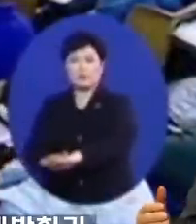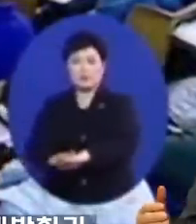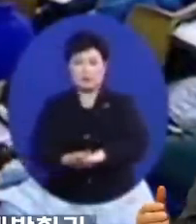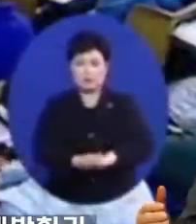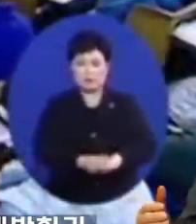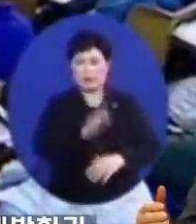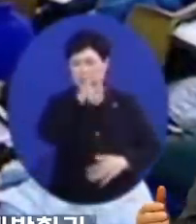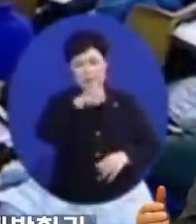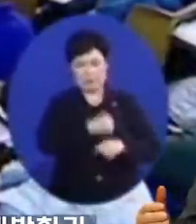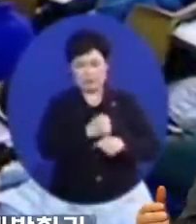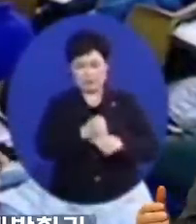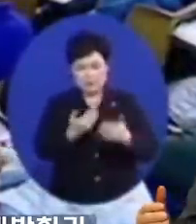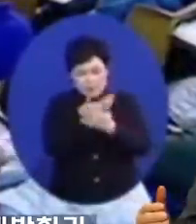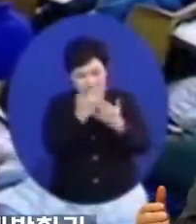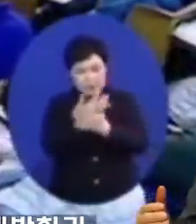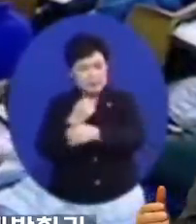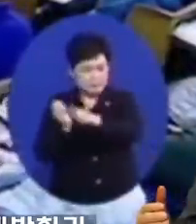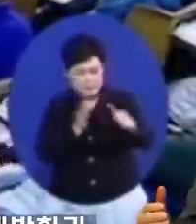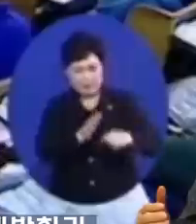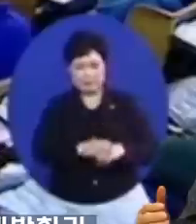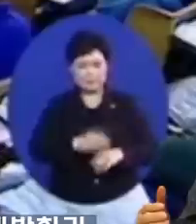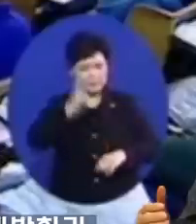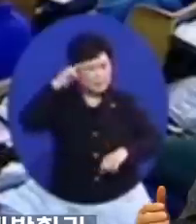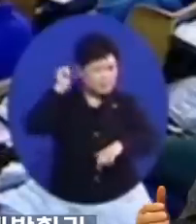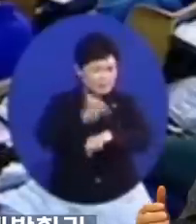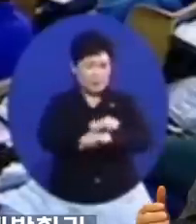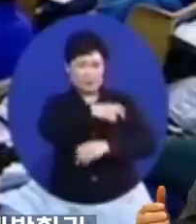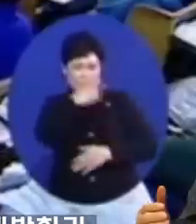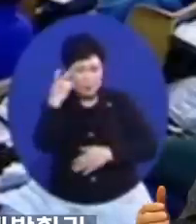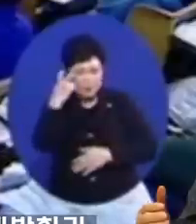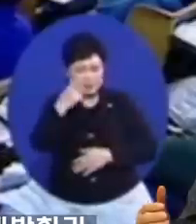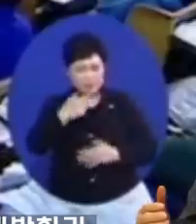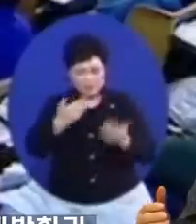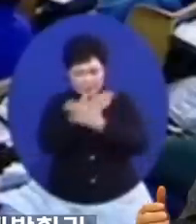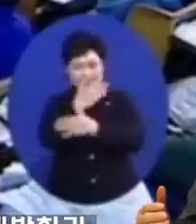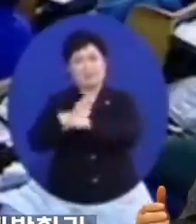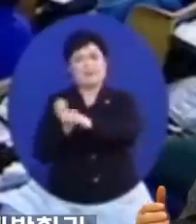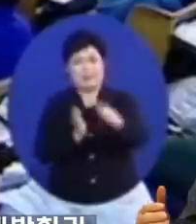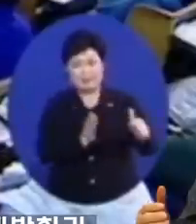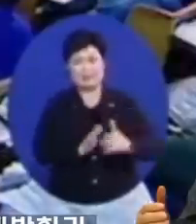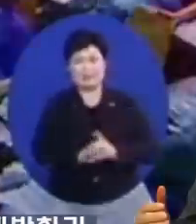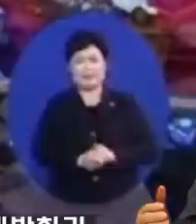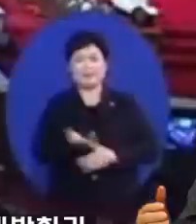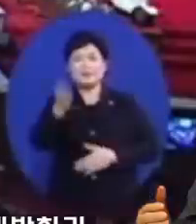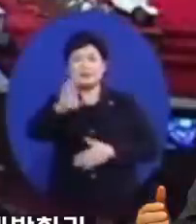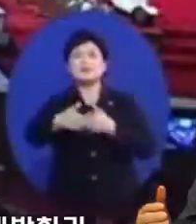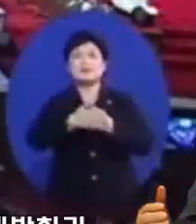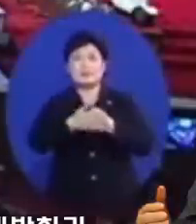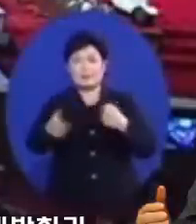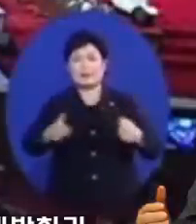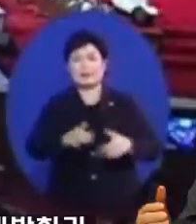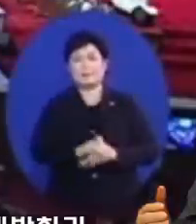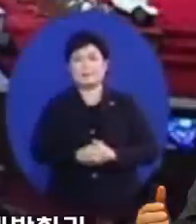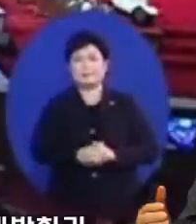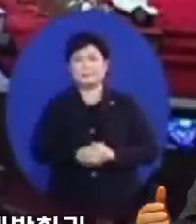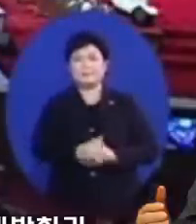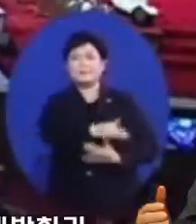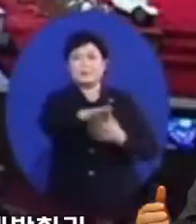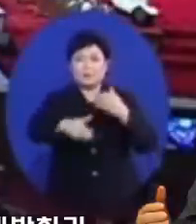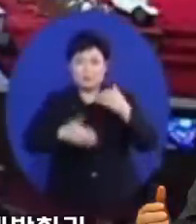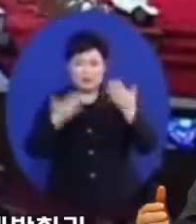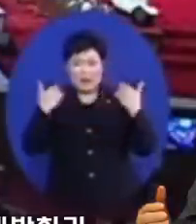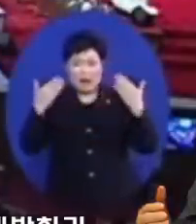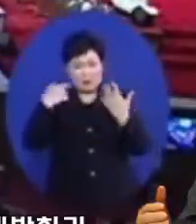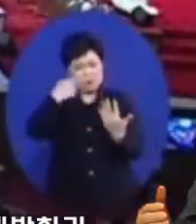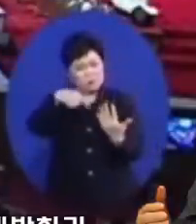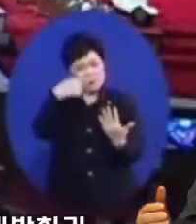여러분의 지혜와 총명과 모략과 재능과 지식을 개발해야 되는 것입니다. 그러므로 우리가 학교